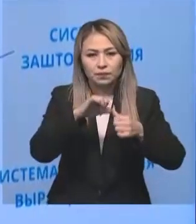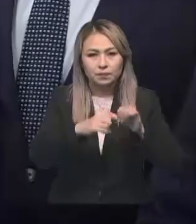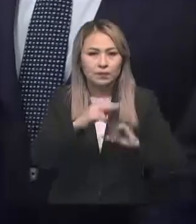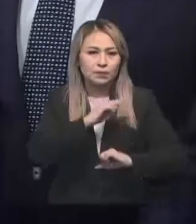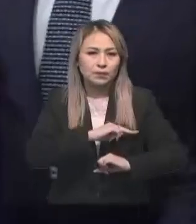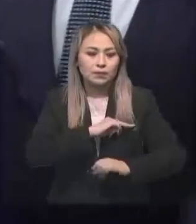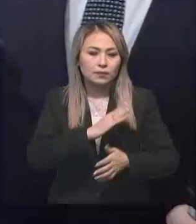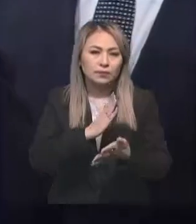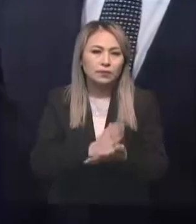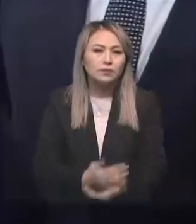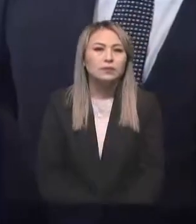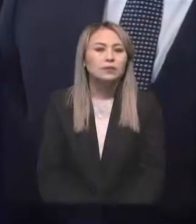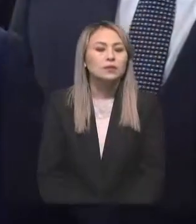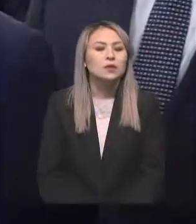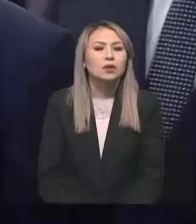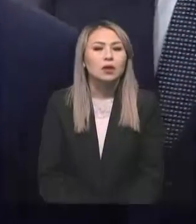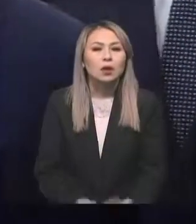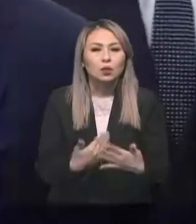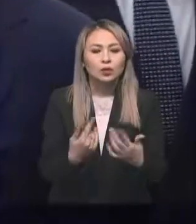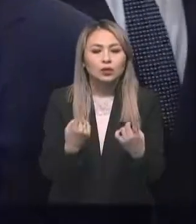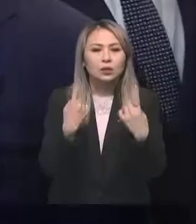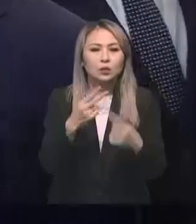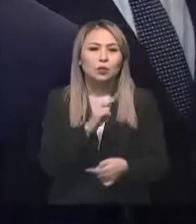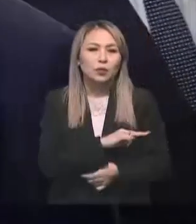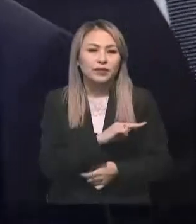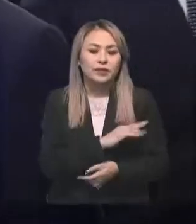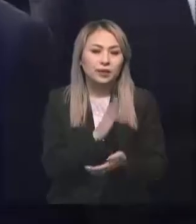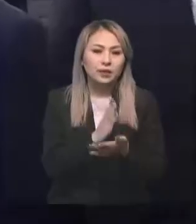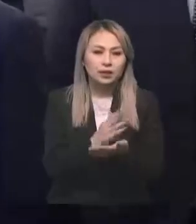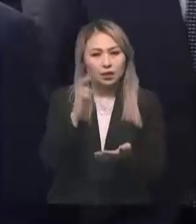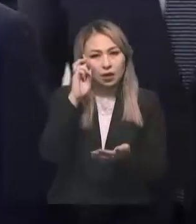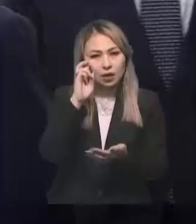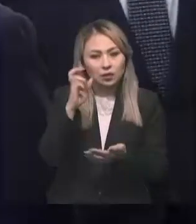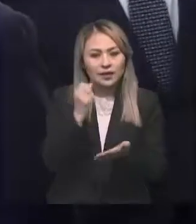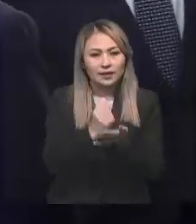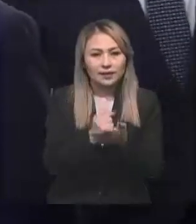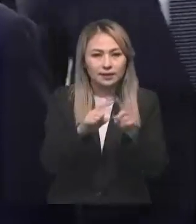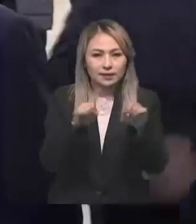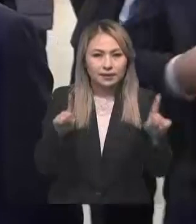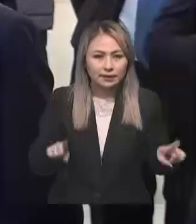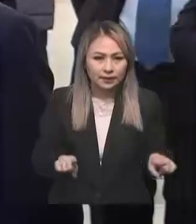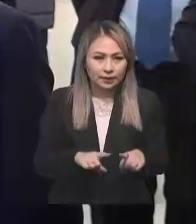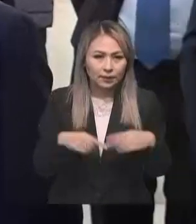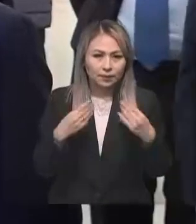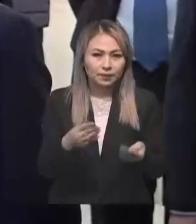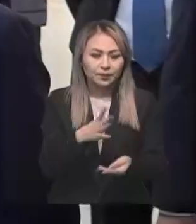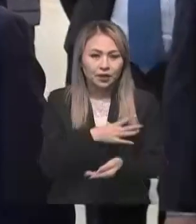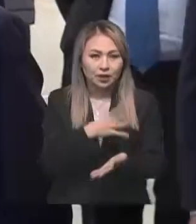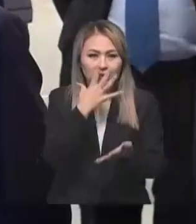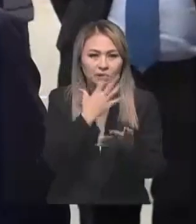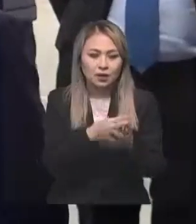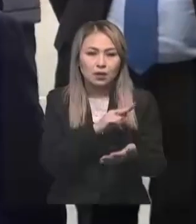құрылады. Крупное месторождение. Бұл ірі кен орны. Мемлекет сіздерге лицензия берді, енді сіздер өз міндеттемелеріңізді